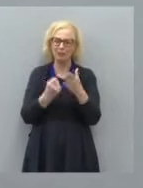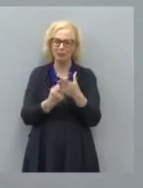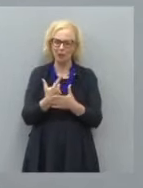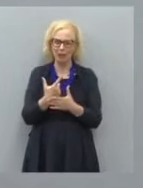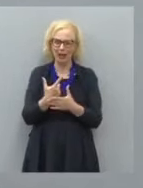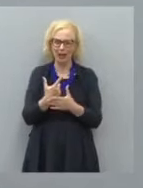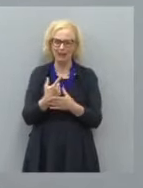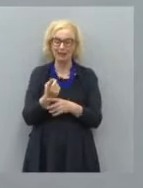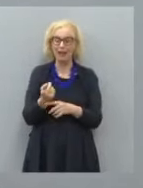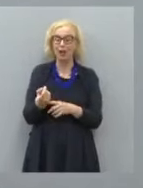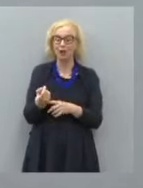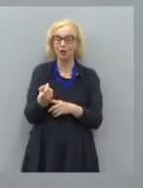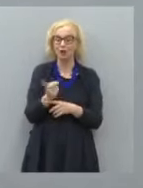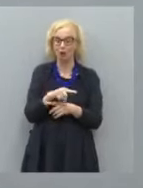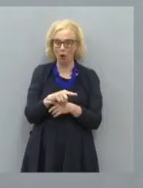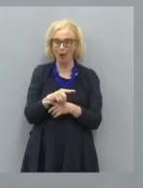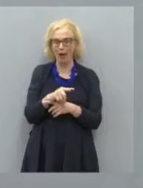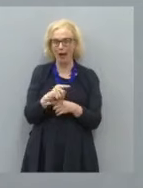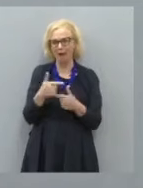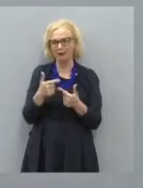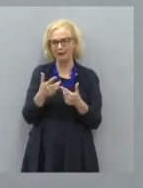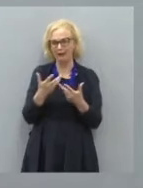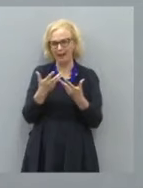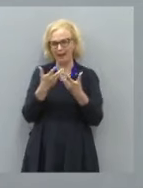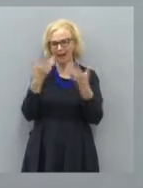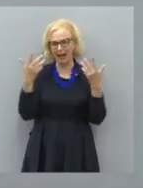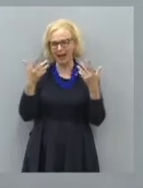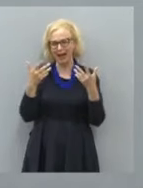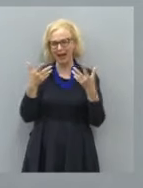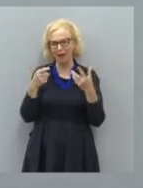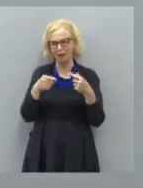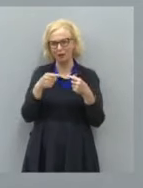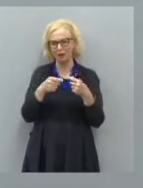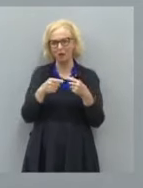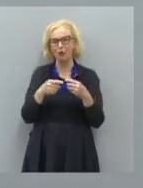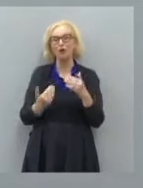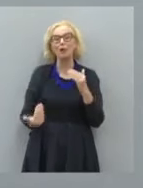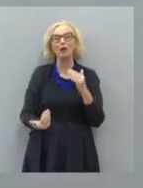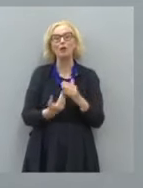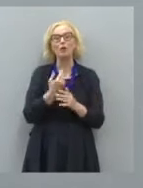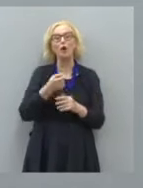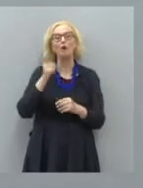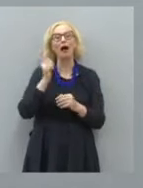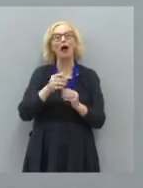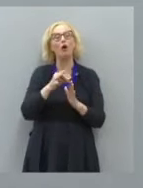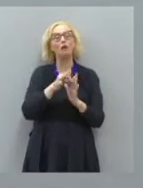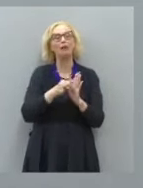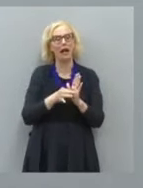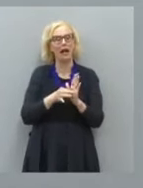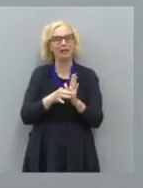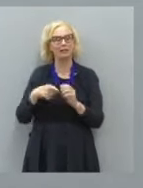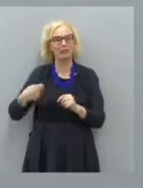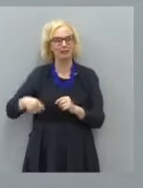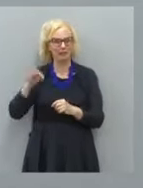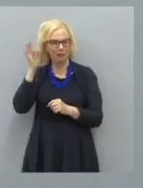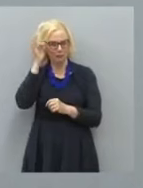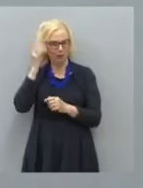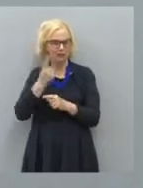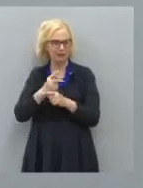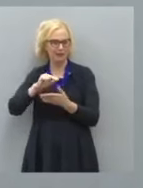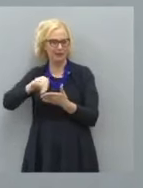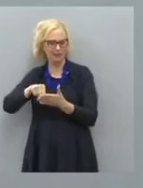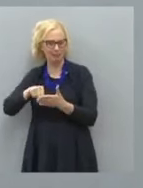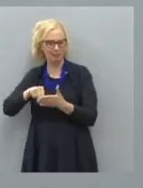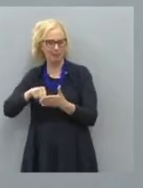domani in maniera molto chiara e definita nella nuova ordinanza che firmerà il presidente fugatti e per